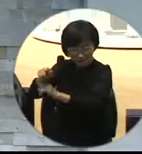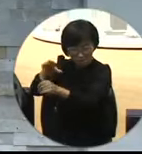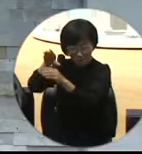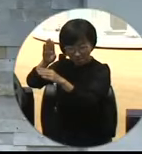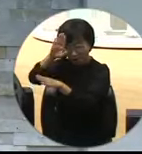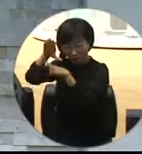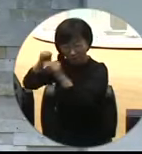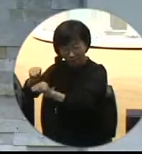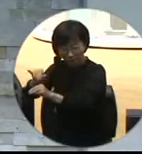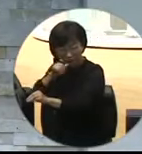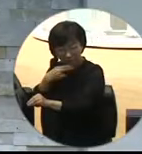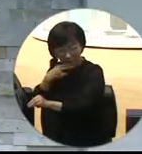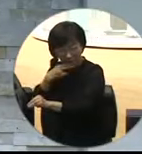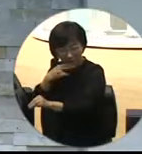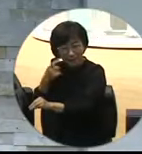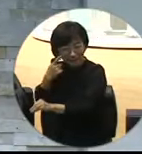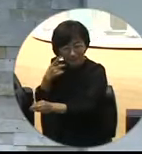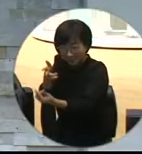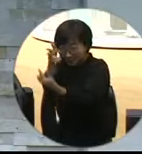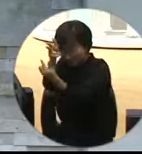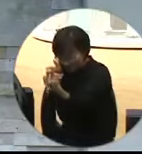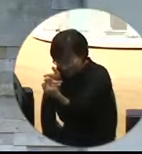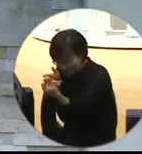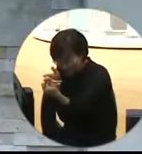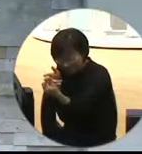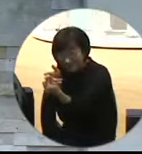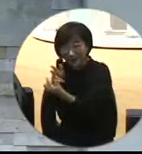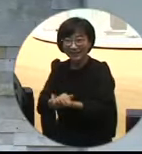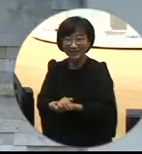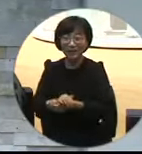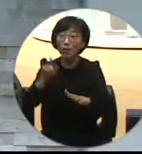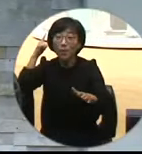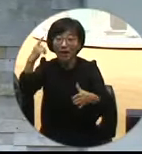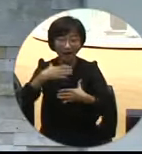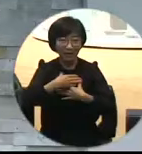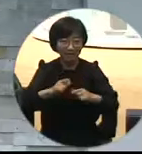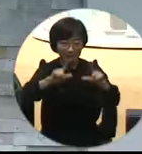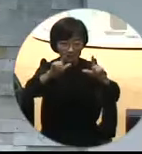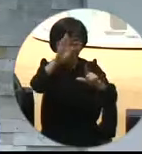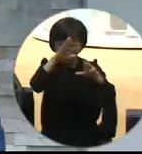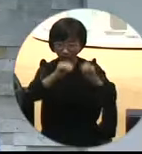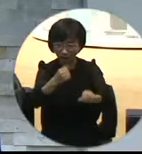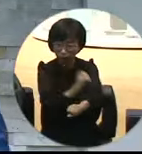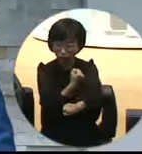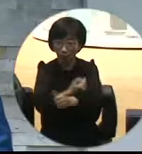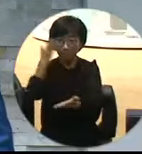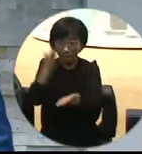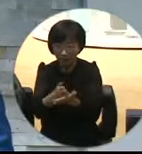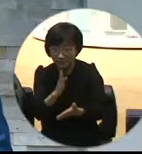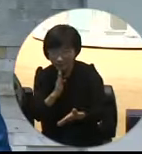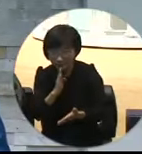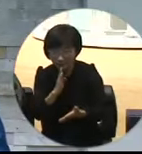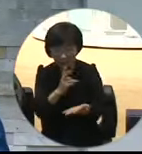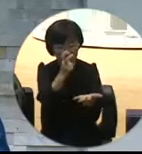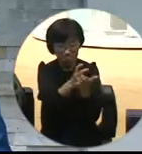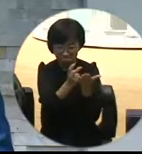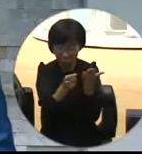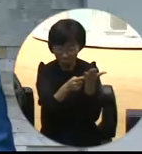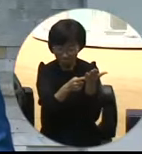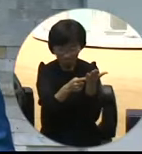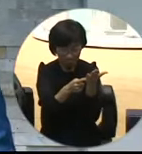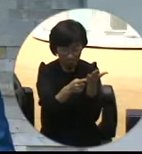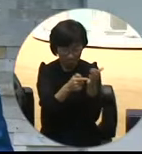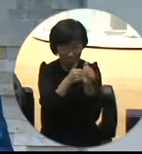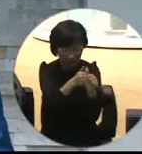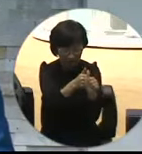있었어요. 그렇게 주 안식일에 병 고치면 안 되지 않냐. 그런 마음을 가지고 안식일에 저 사람을 고치나 안 고치나